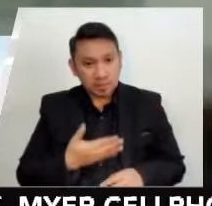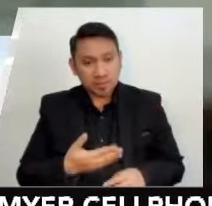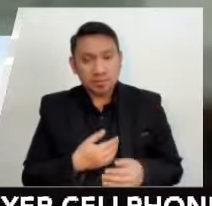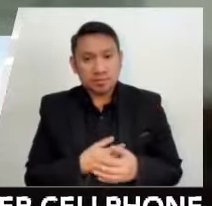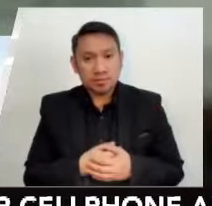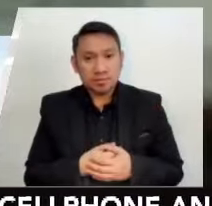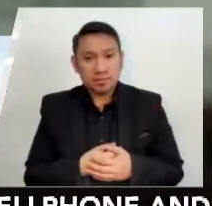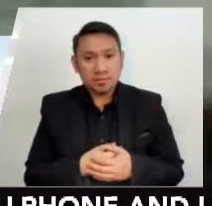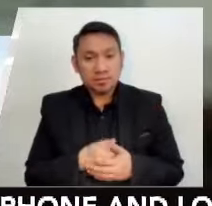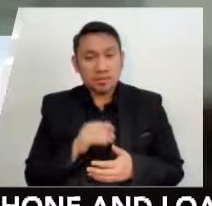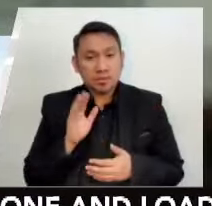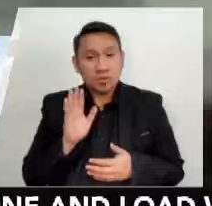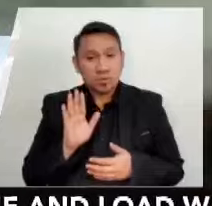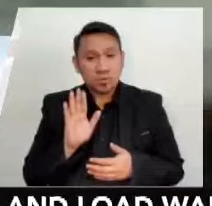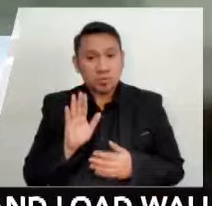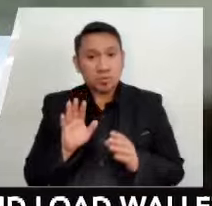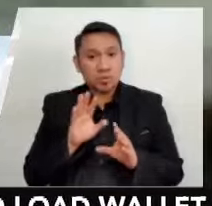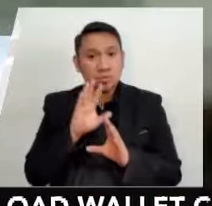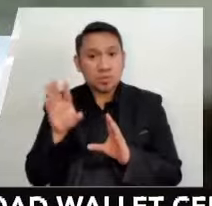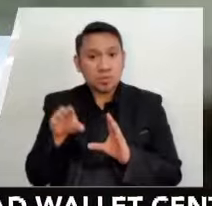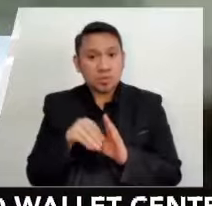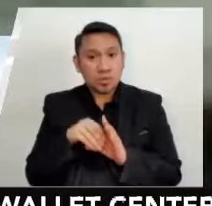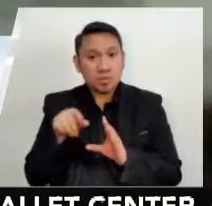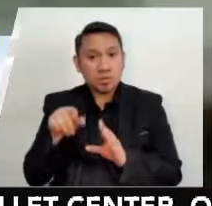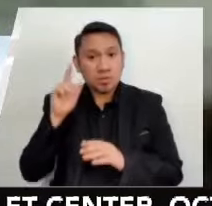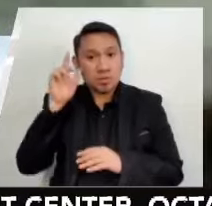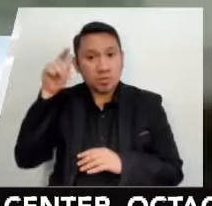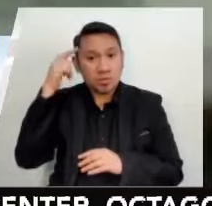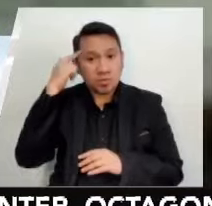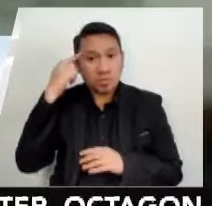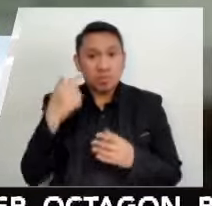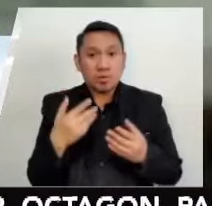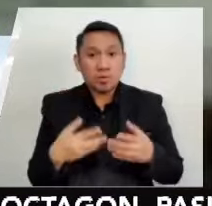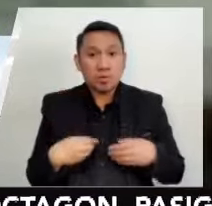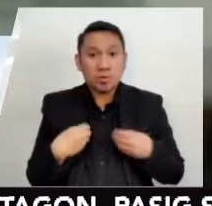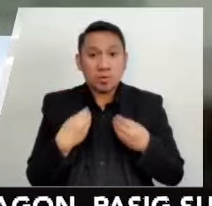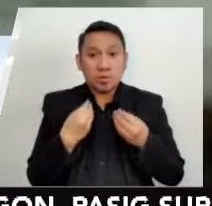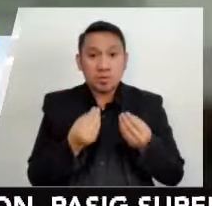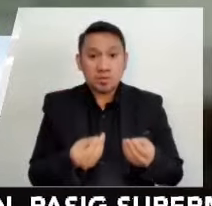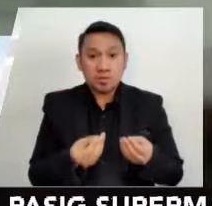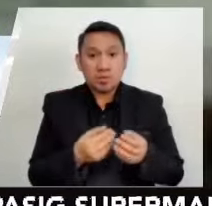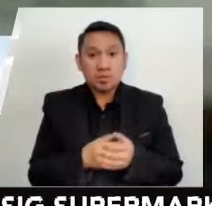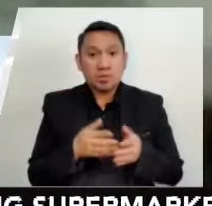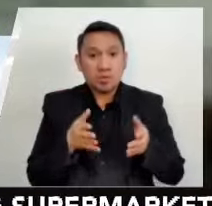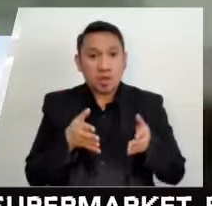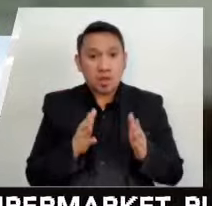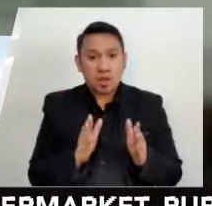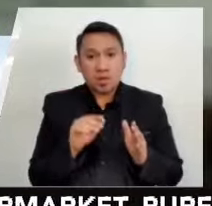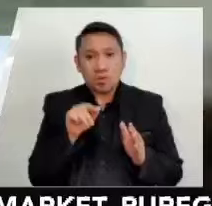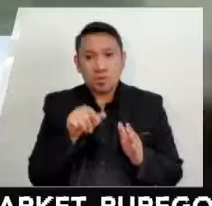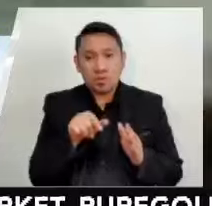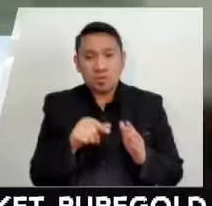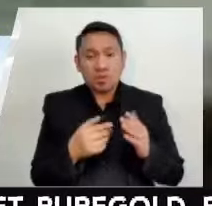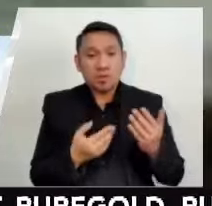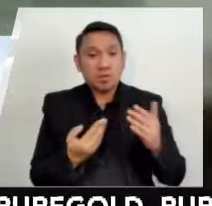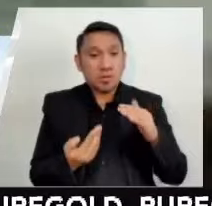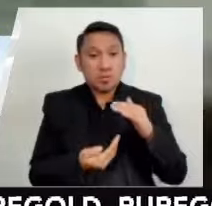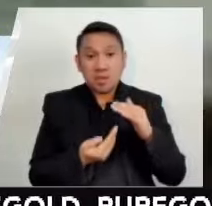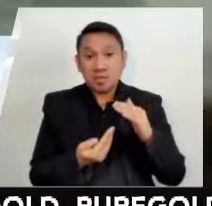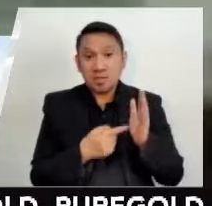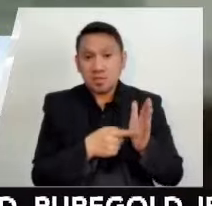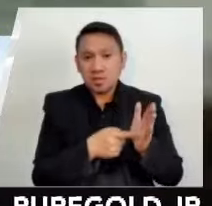adhikain na sumama sa gobyerno, we will just give them, allow them to have at least the minimal requirements.